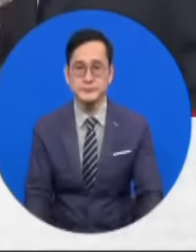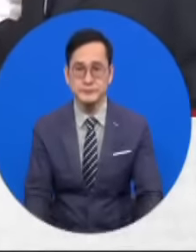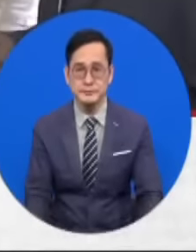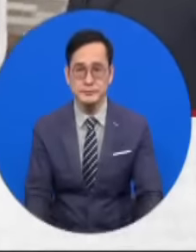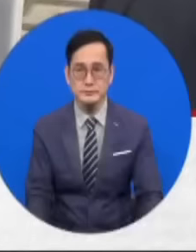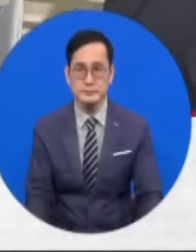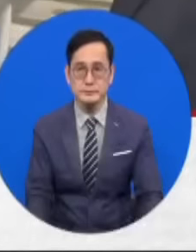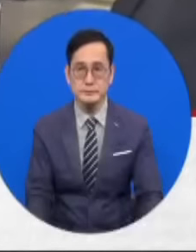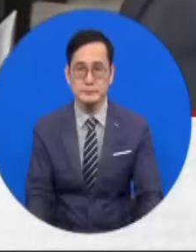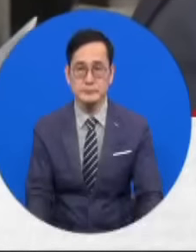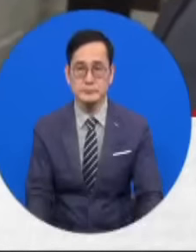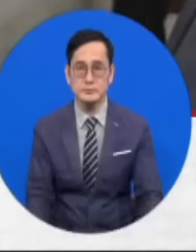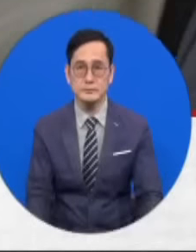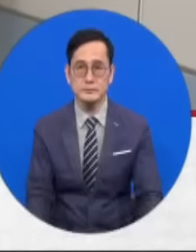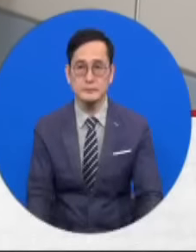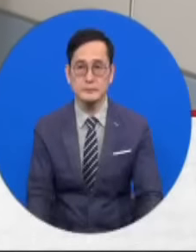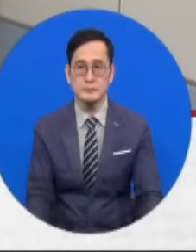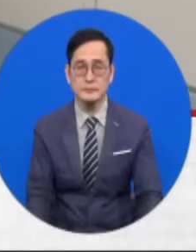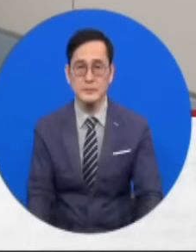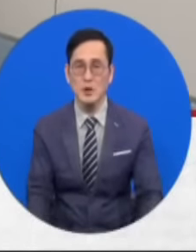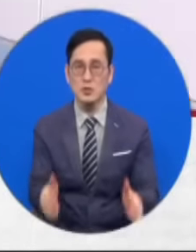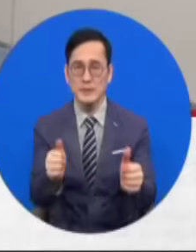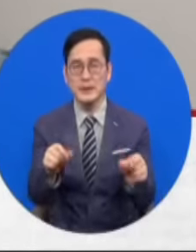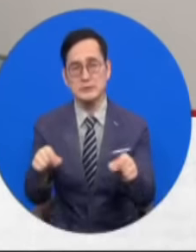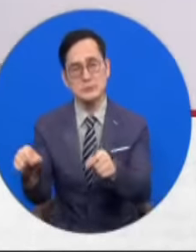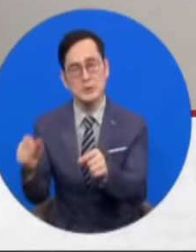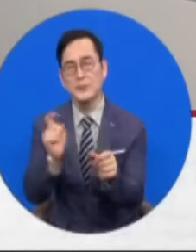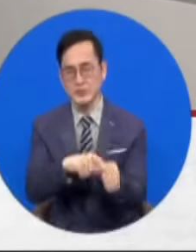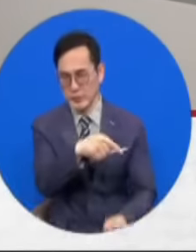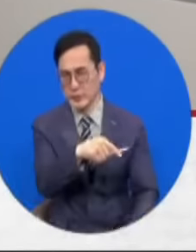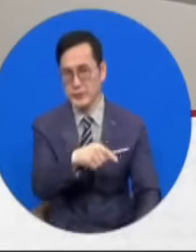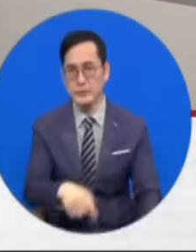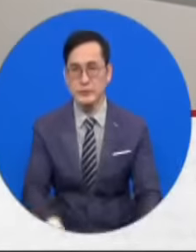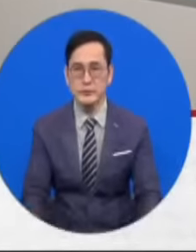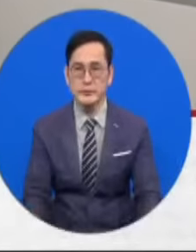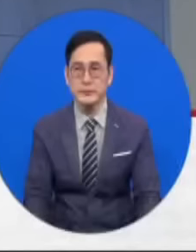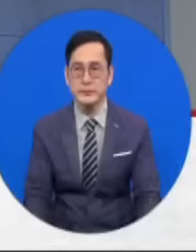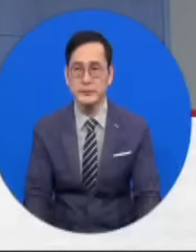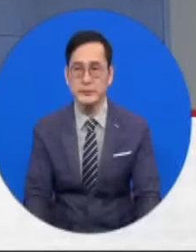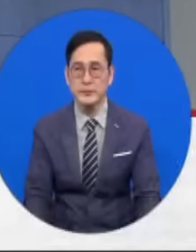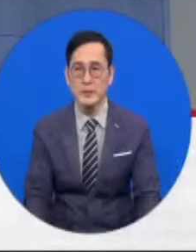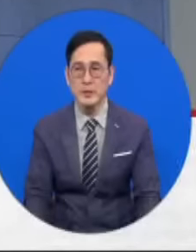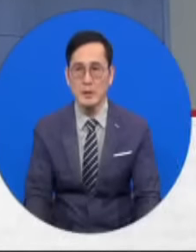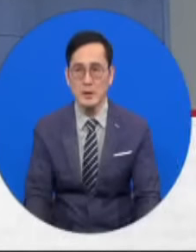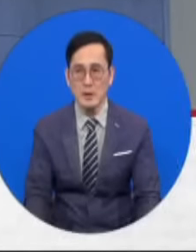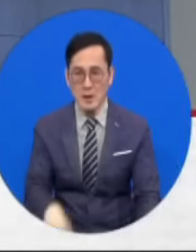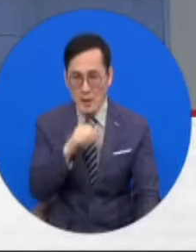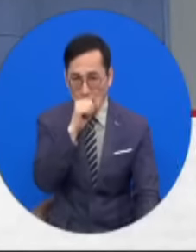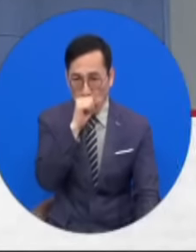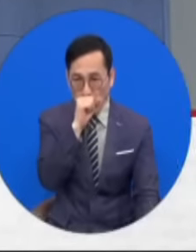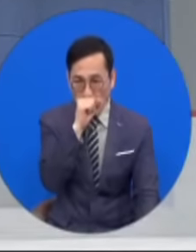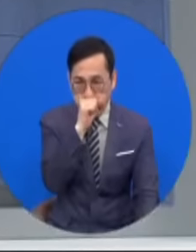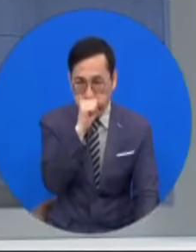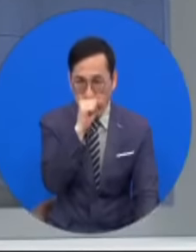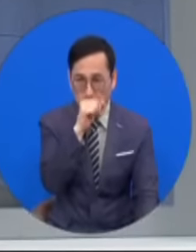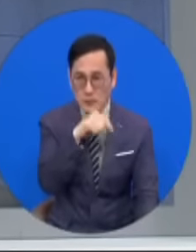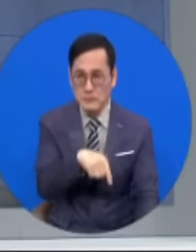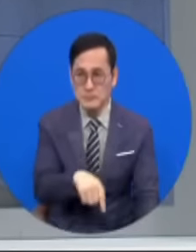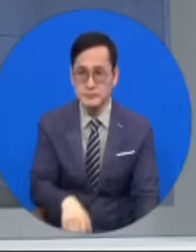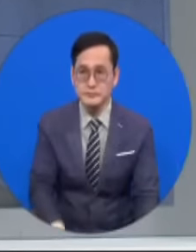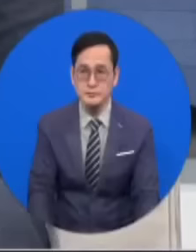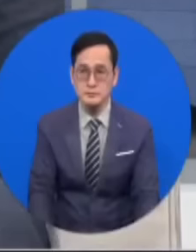재판이 지원될 수밖에 없는 거죠 김상 변호사님께서 보시기엔 검사 출신이신데 이렇게 카더라 수준에 사실 관계도 맞지